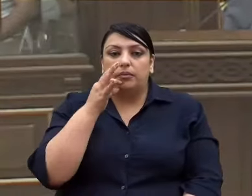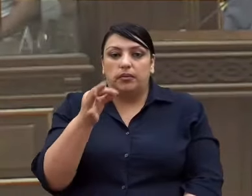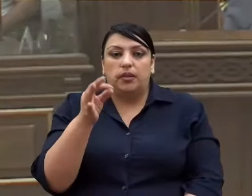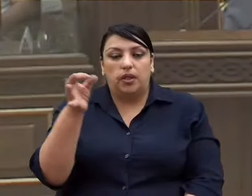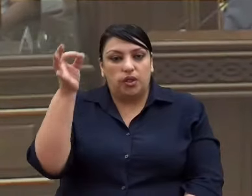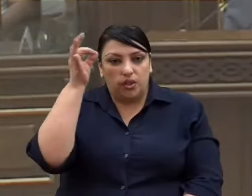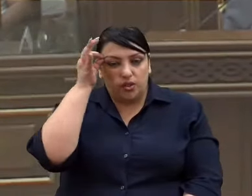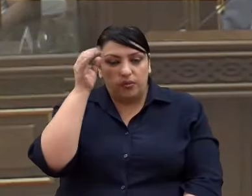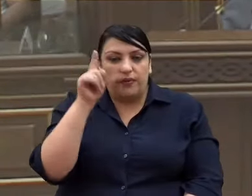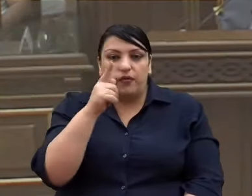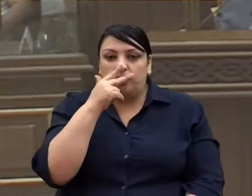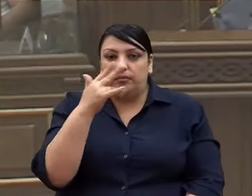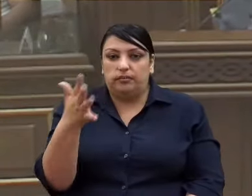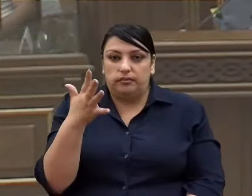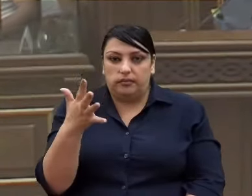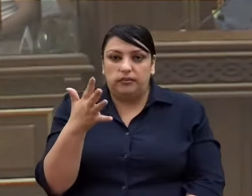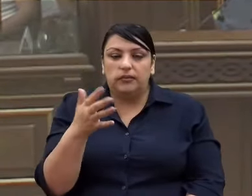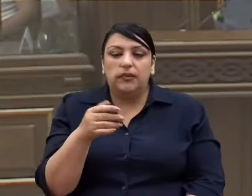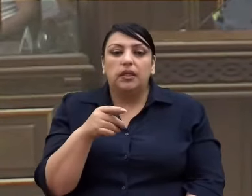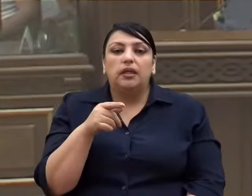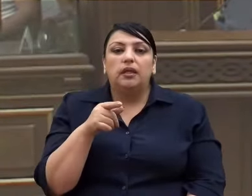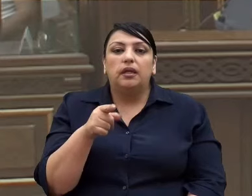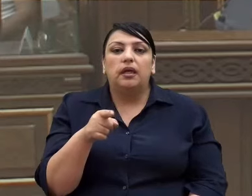եք այս կալոշը։